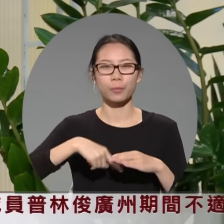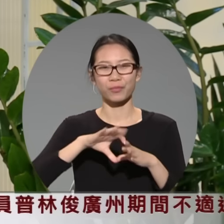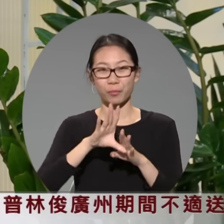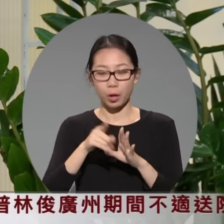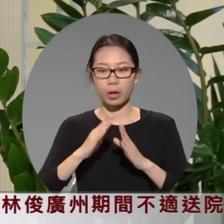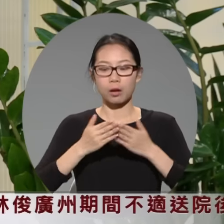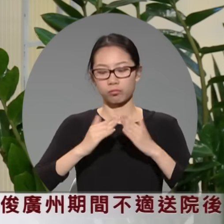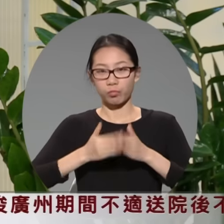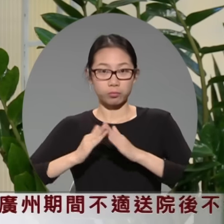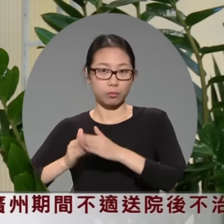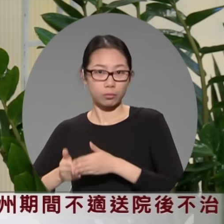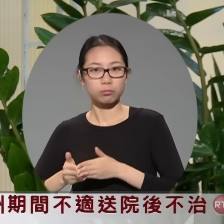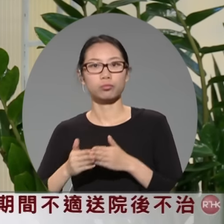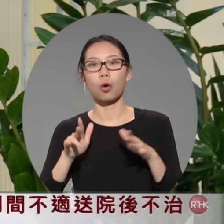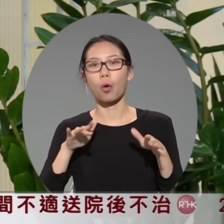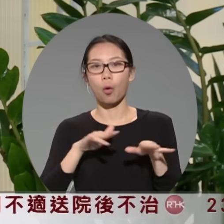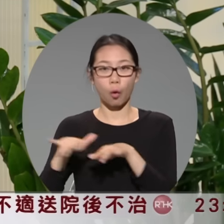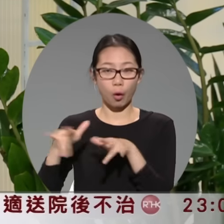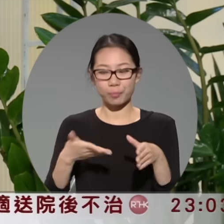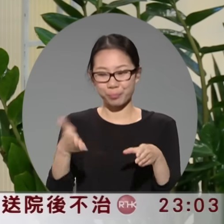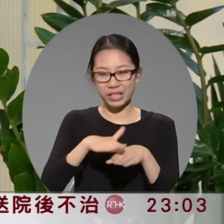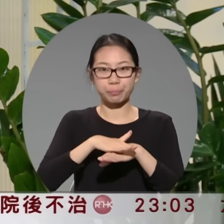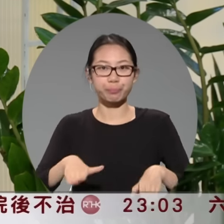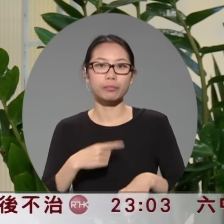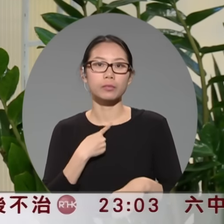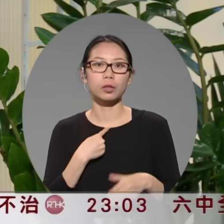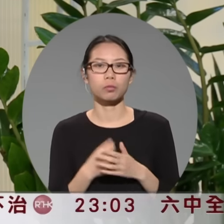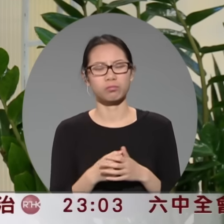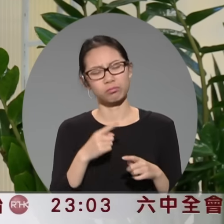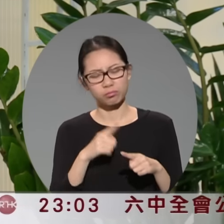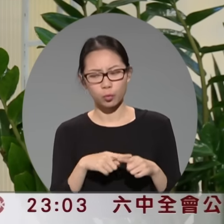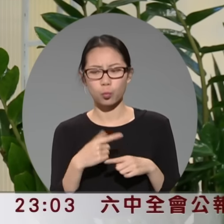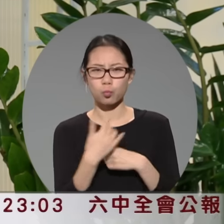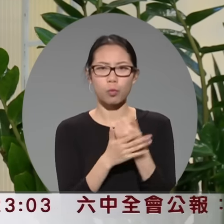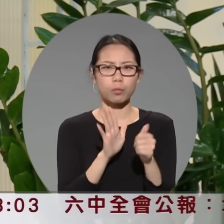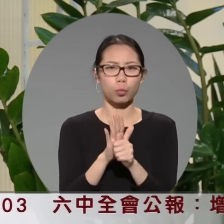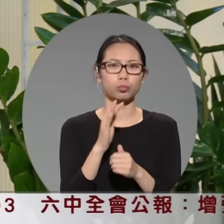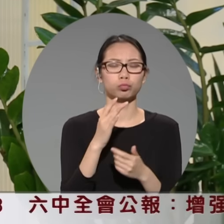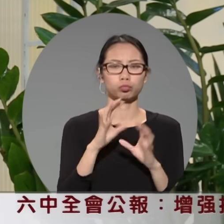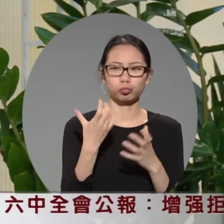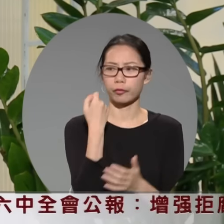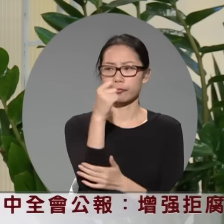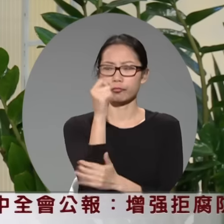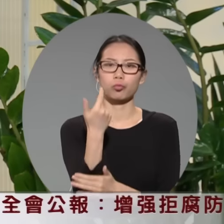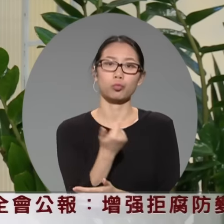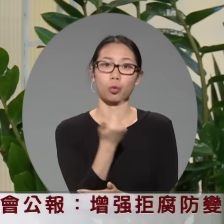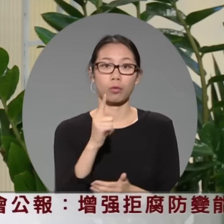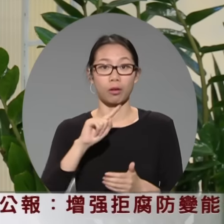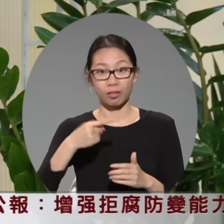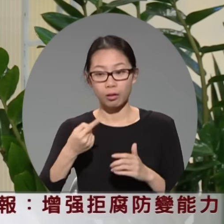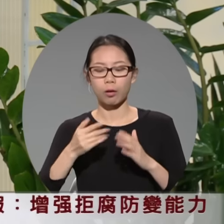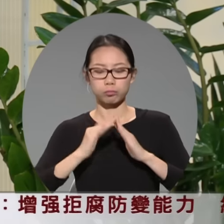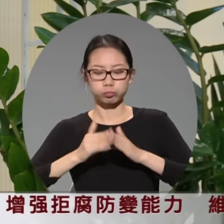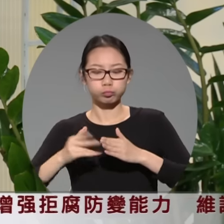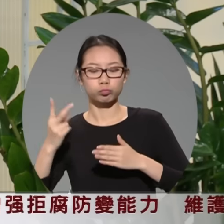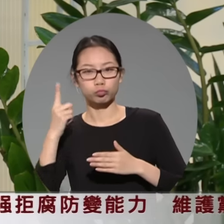問題，而填海一向都是極具爭議的問題，相信都會遇到一些環保團體的反對，而拆遷同樣都會受